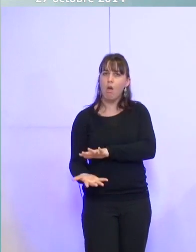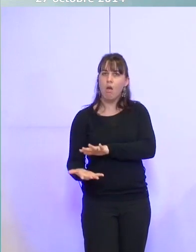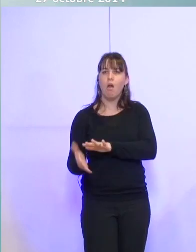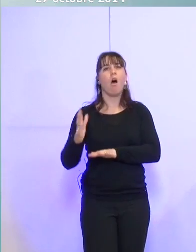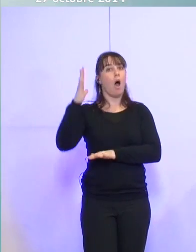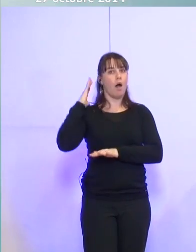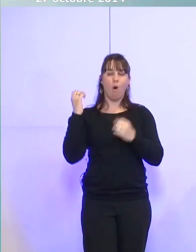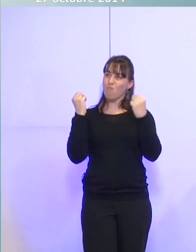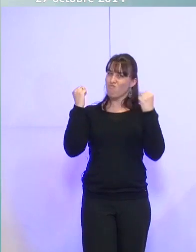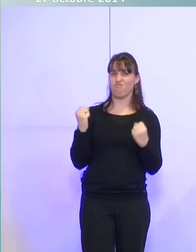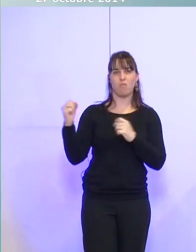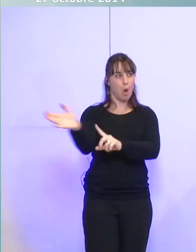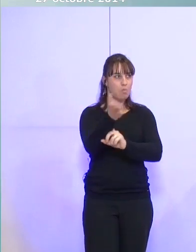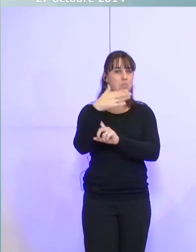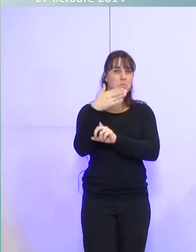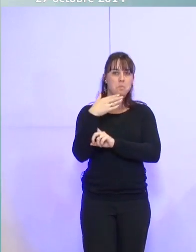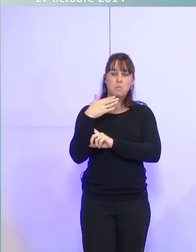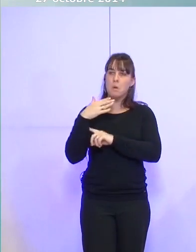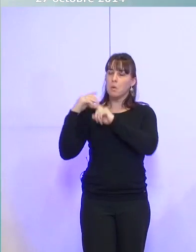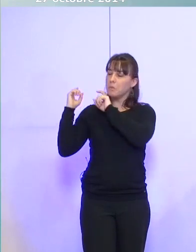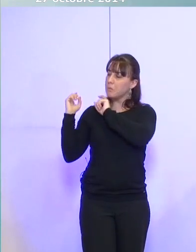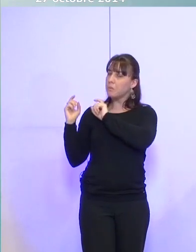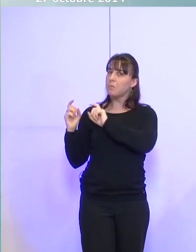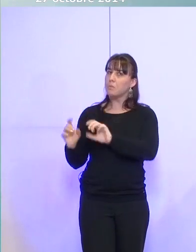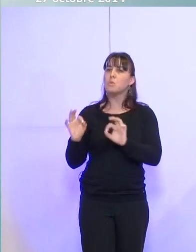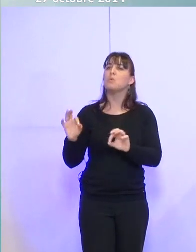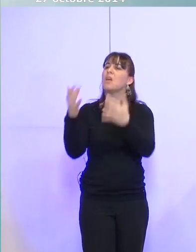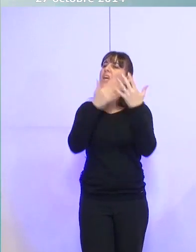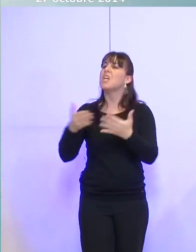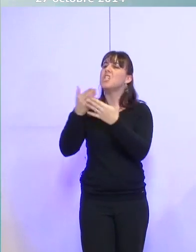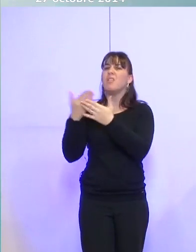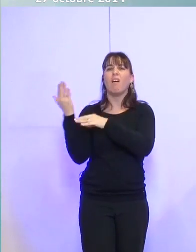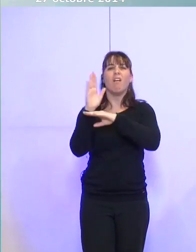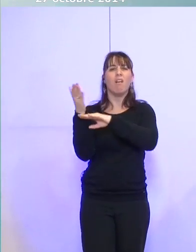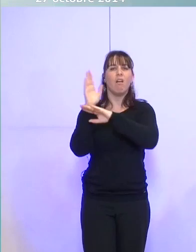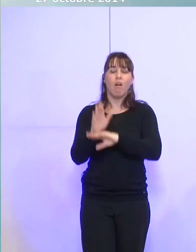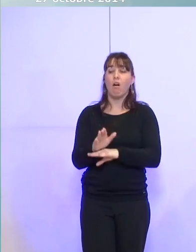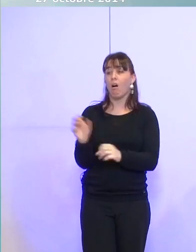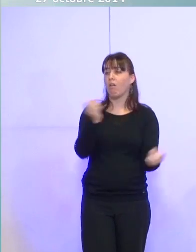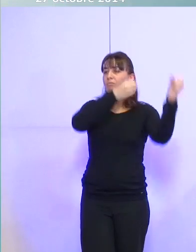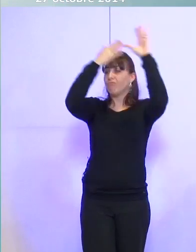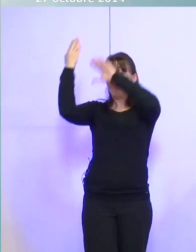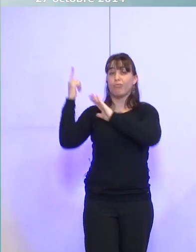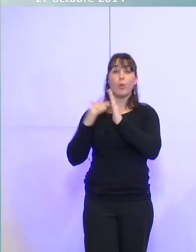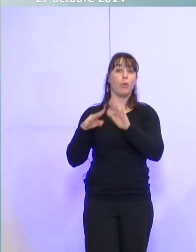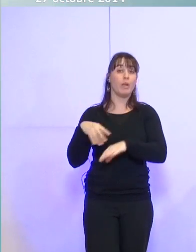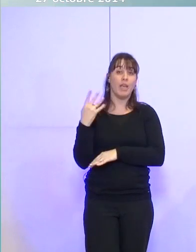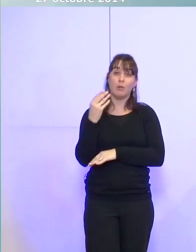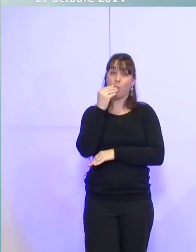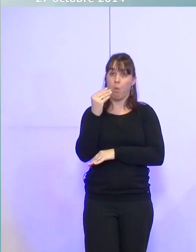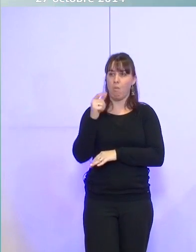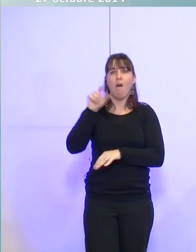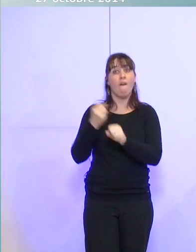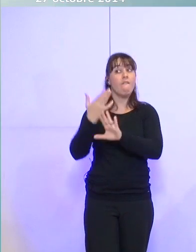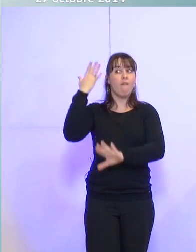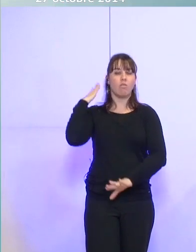celle de Grenoble n'est plus aussi évidente. Et vous avez donné les chiffres, donc ils sont clairs pour tout le monde, en 2014 qu'ils l'étaient il y a une